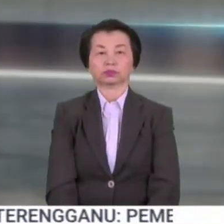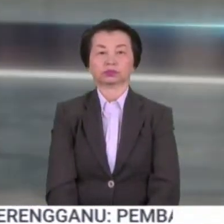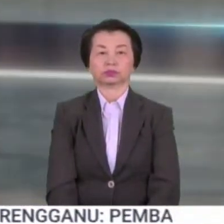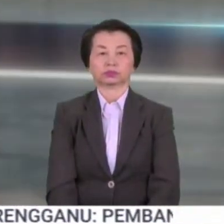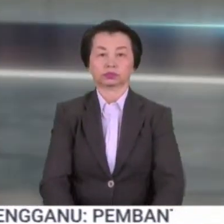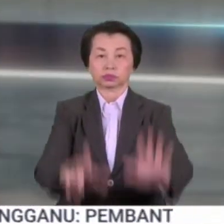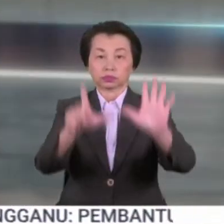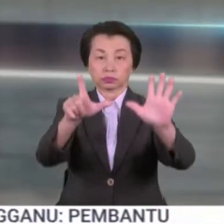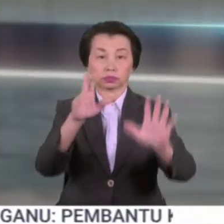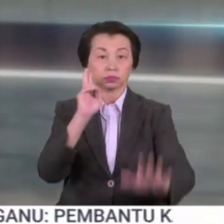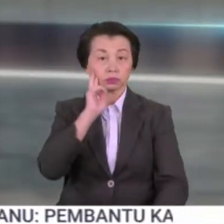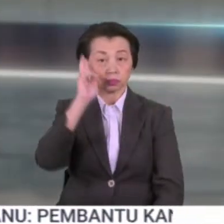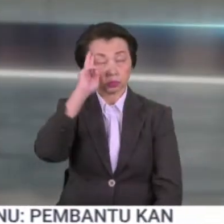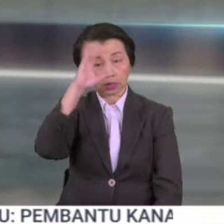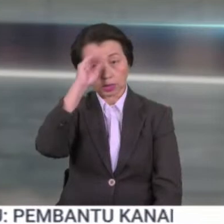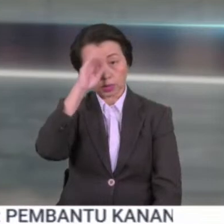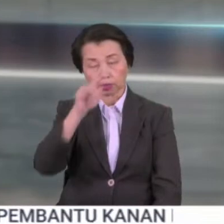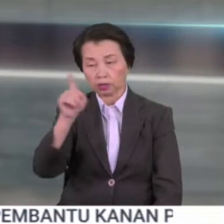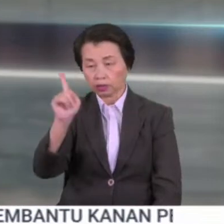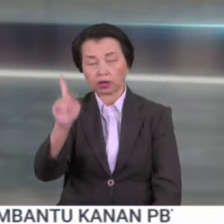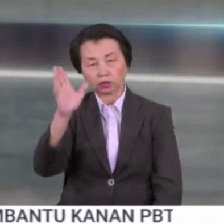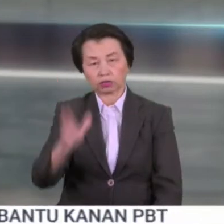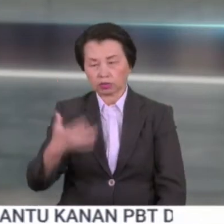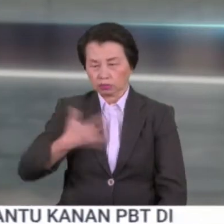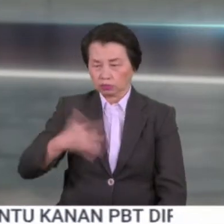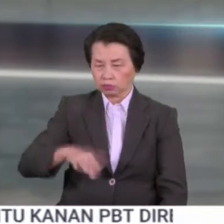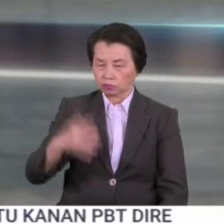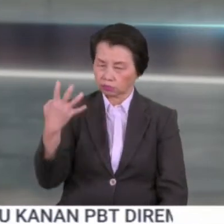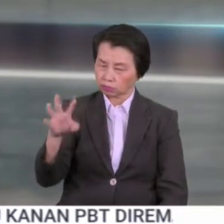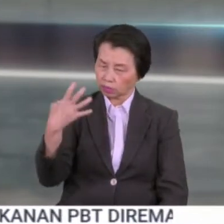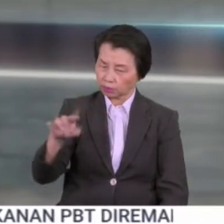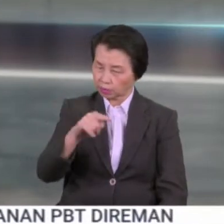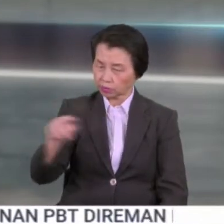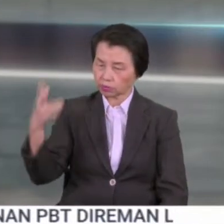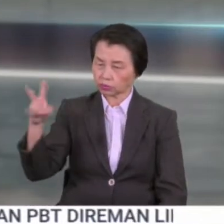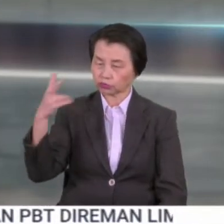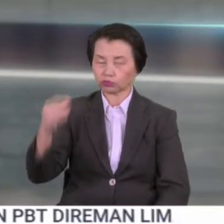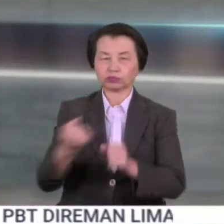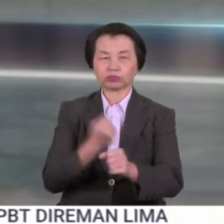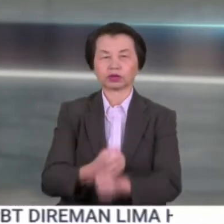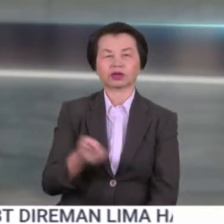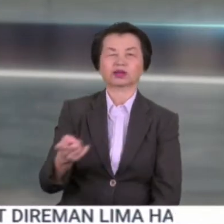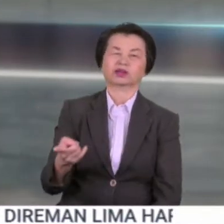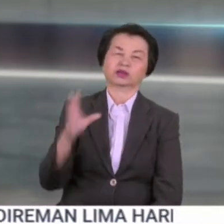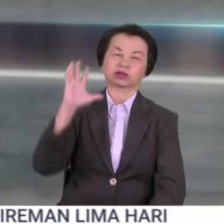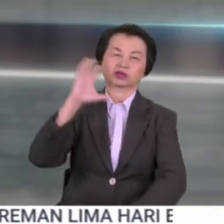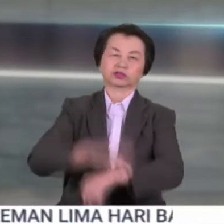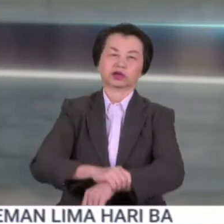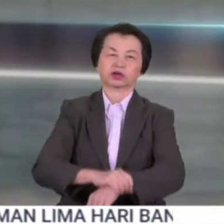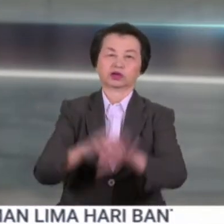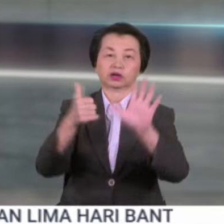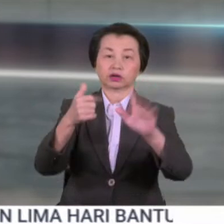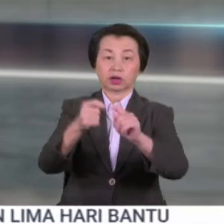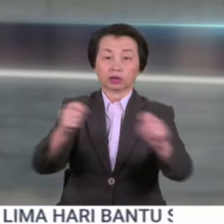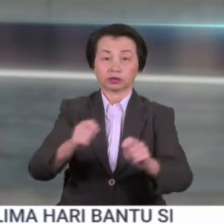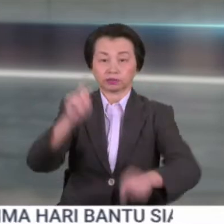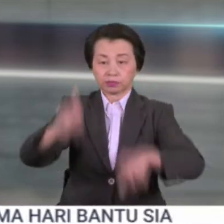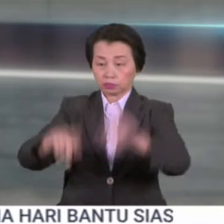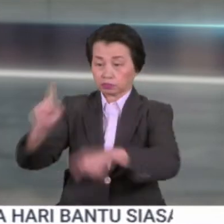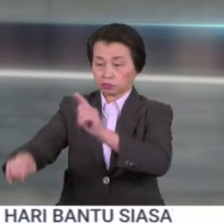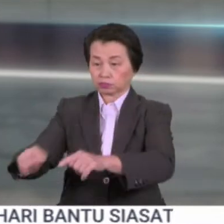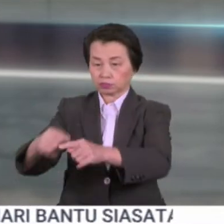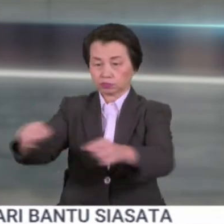7 remaja lelaki termasuk Seorang warga asing berusia 14 hingga 17 tahun ditahan di enam lokasi berbeda